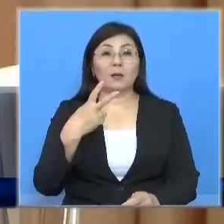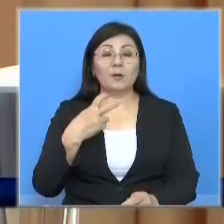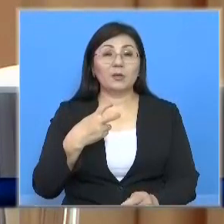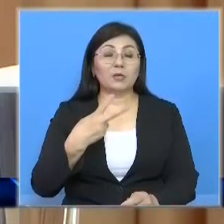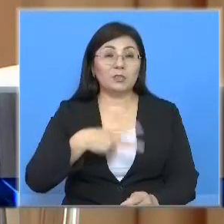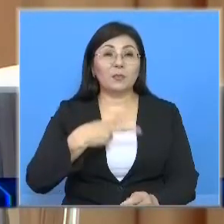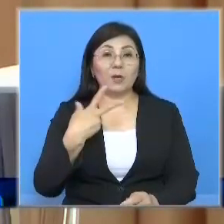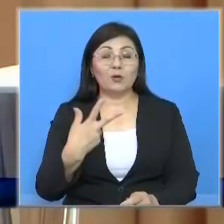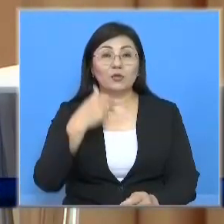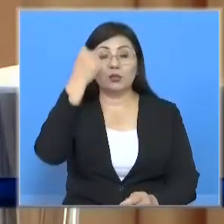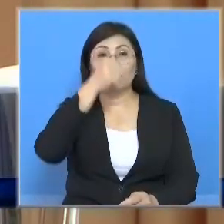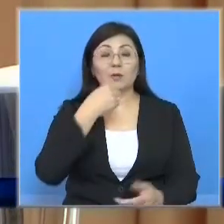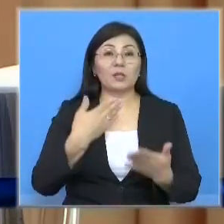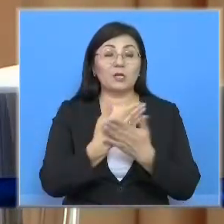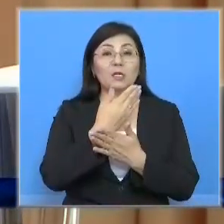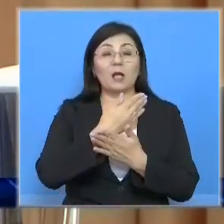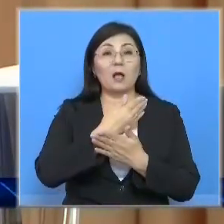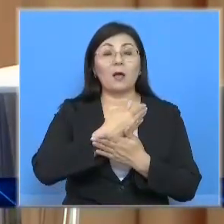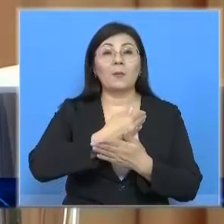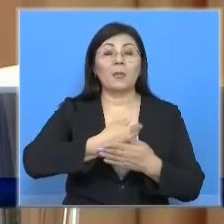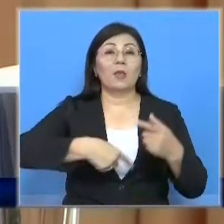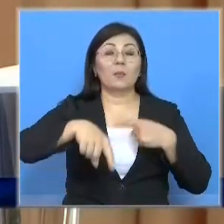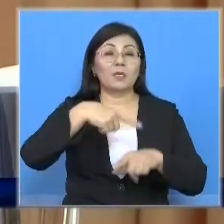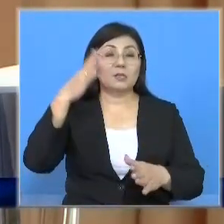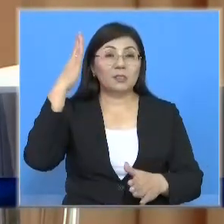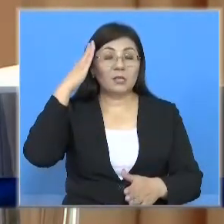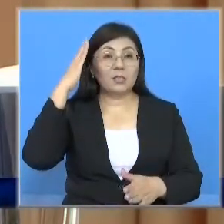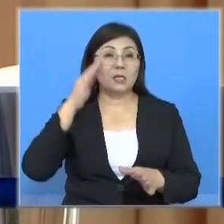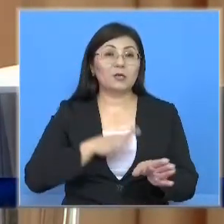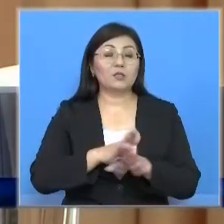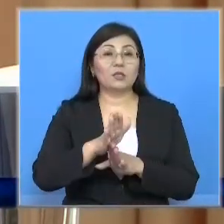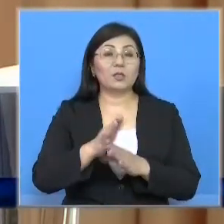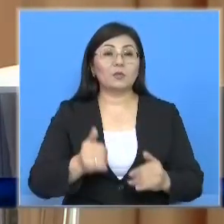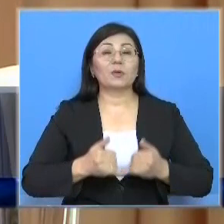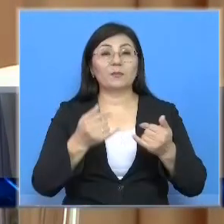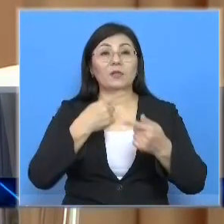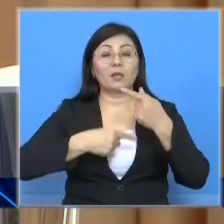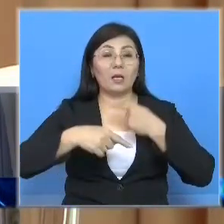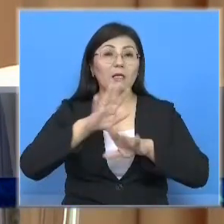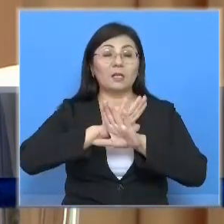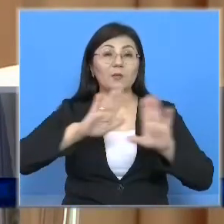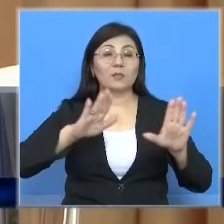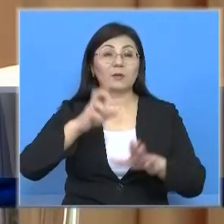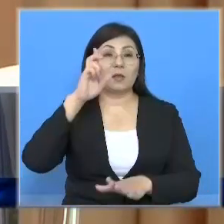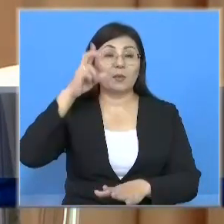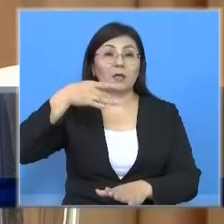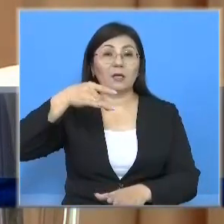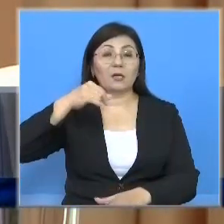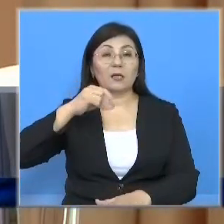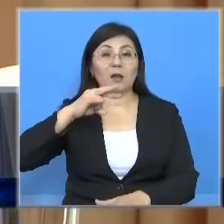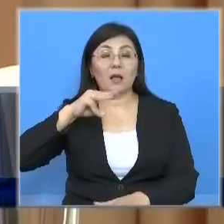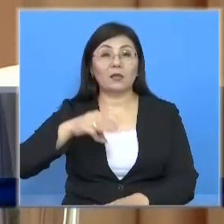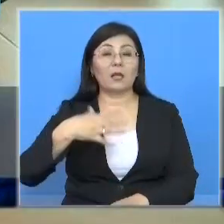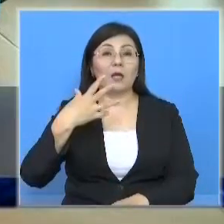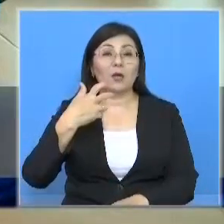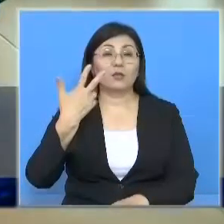2023 жылғы жаңа бизнес идеяларды жүзеге асыру үшін қайтарымсыз мемлекеттік грантқа 354 адам